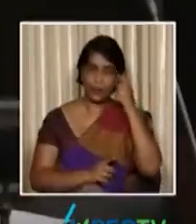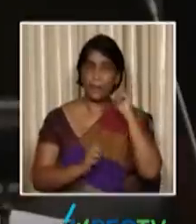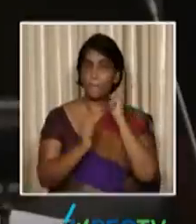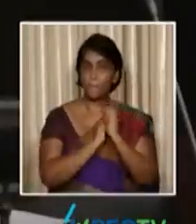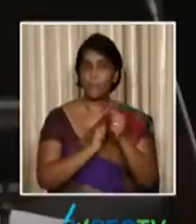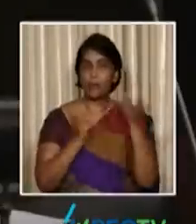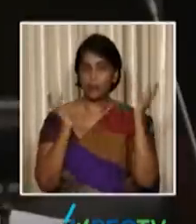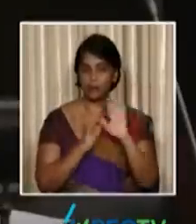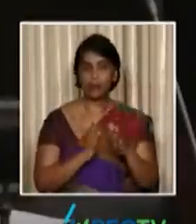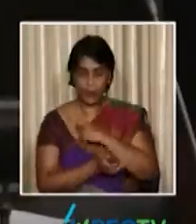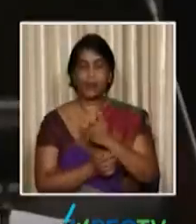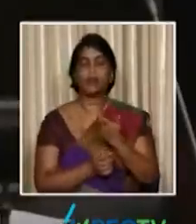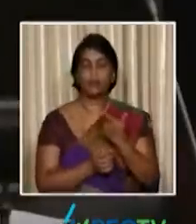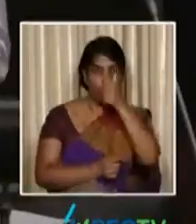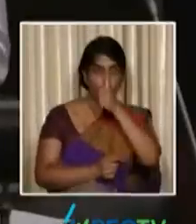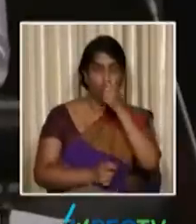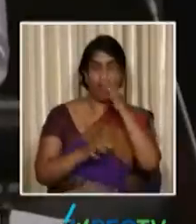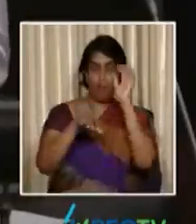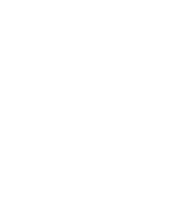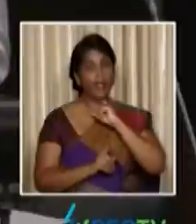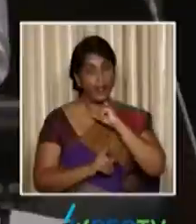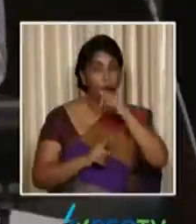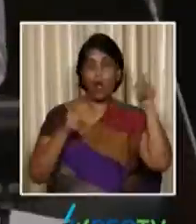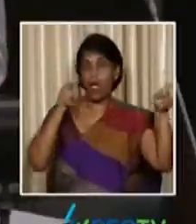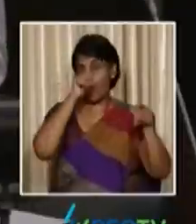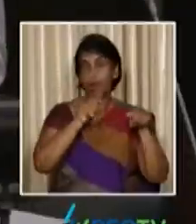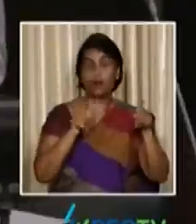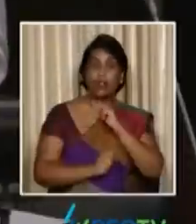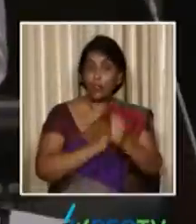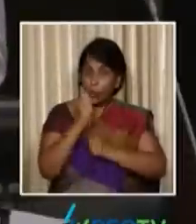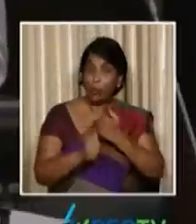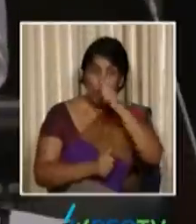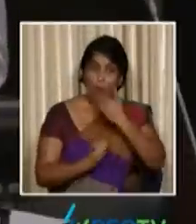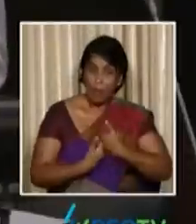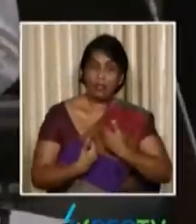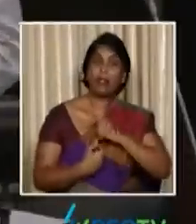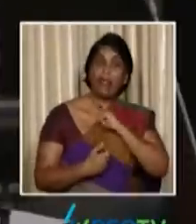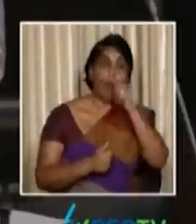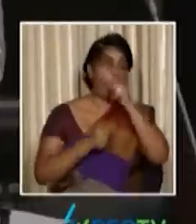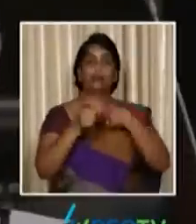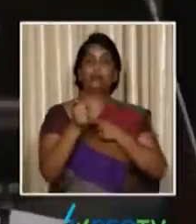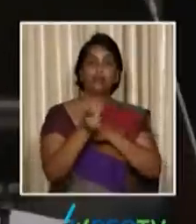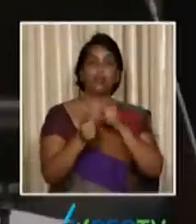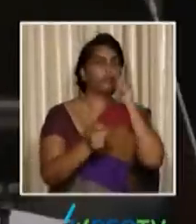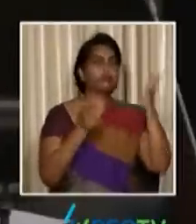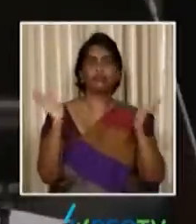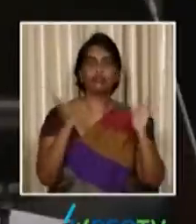එකක පොකට් එකක් ගහපුවාම හොරා අල්ලන්න එළවනකොට හොරා අල්ලන්න දුවන ජනතාවත් එක්ක හොරක් දුවනවා